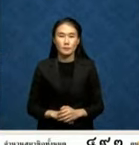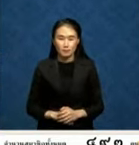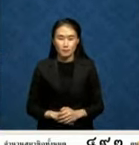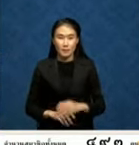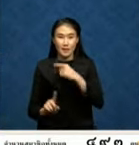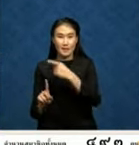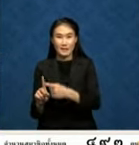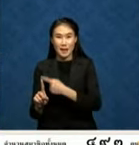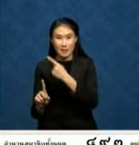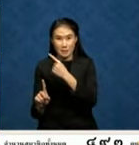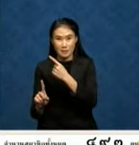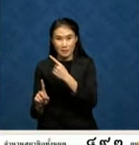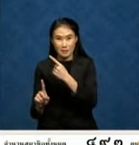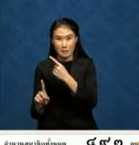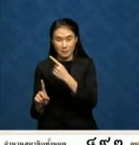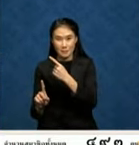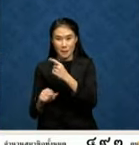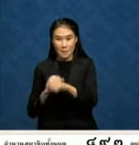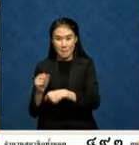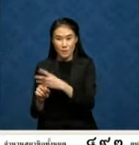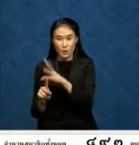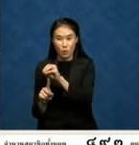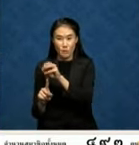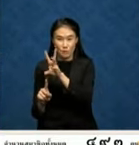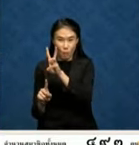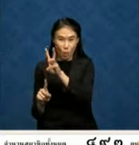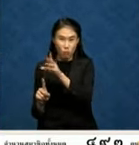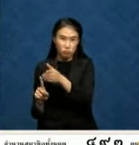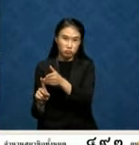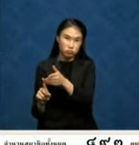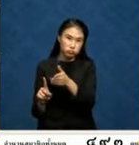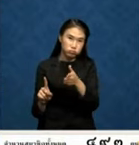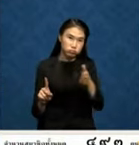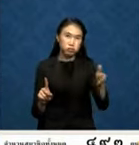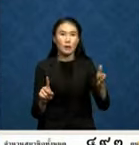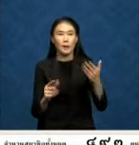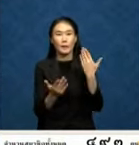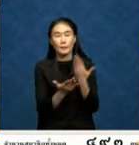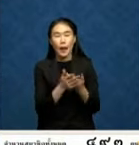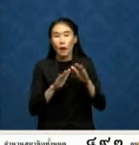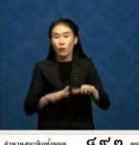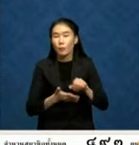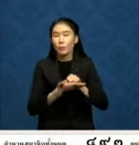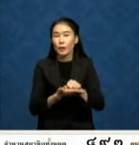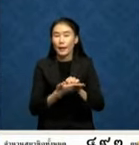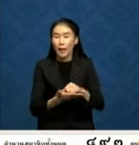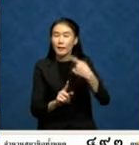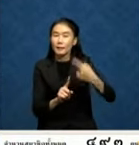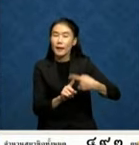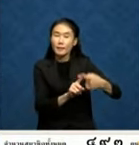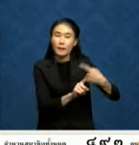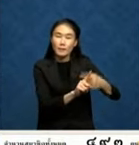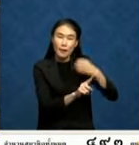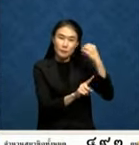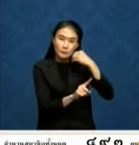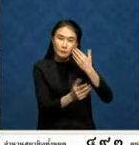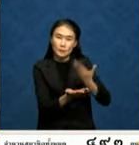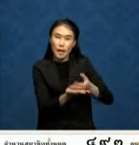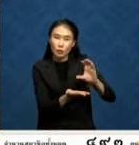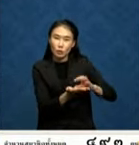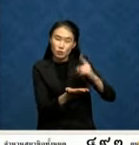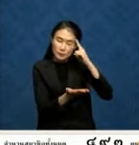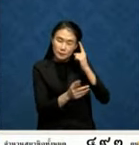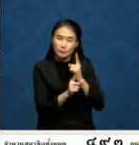มกราคม2566เป็นต้นไปและปรับลดอัตราค่าบริการรายเดือนตามต้นทุนการจดหน่ว